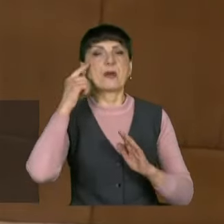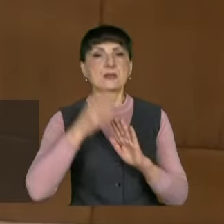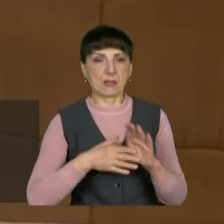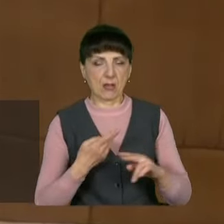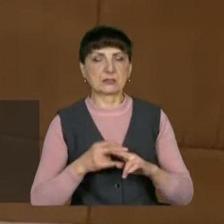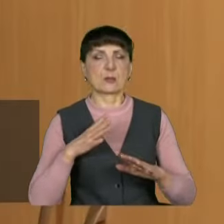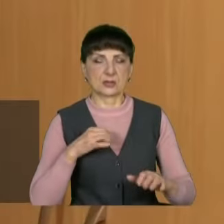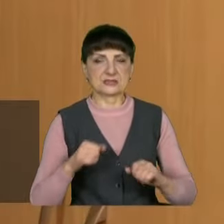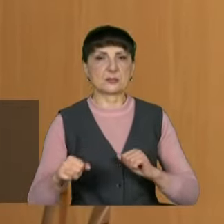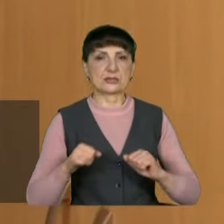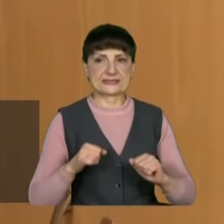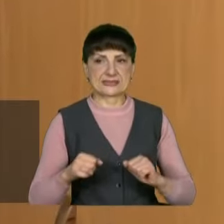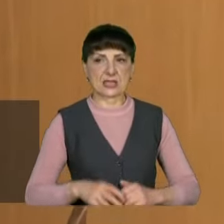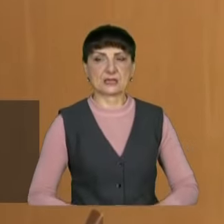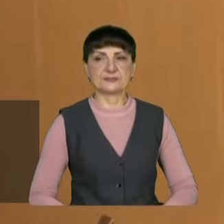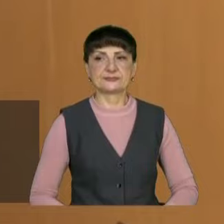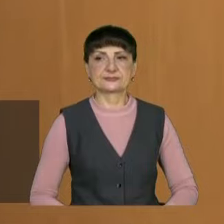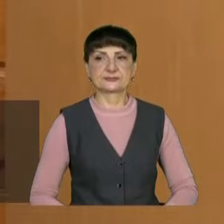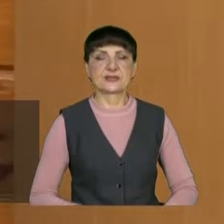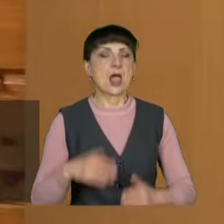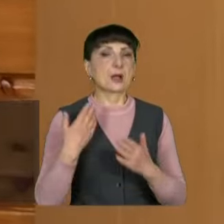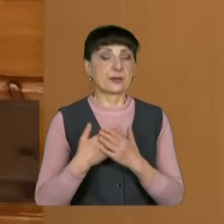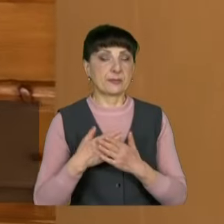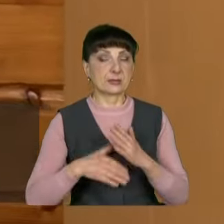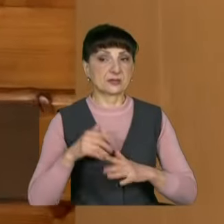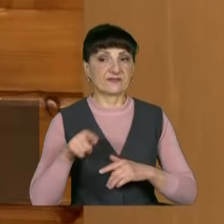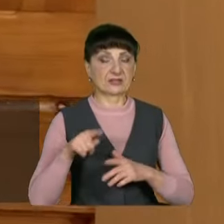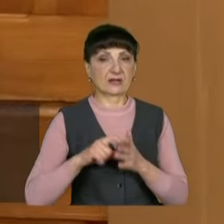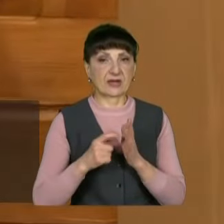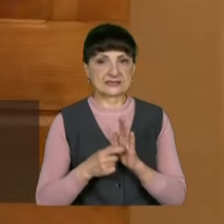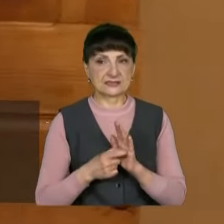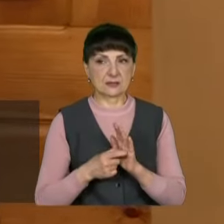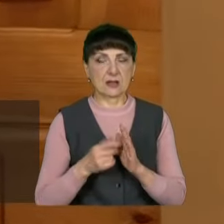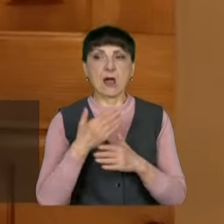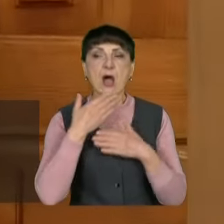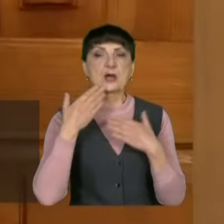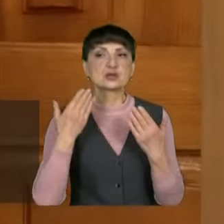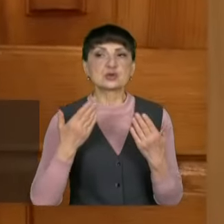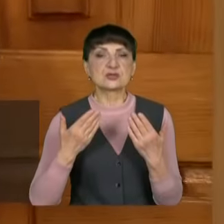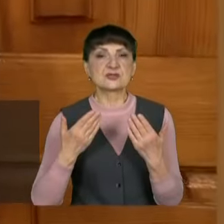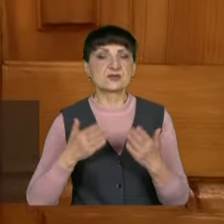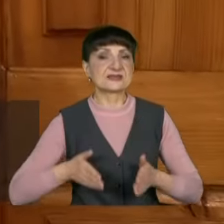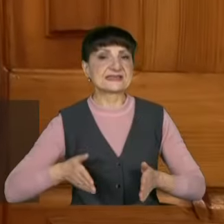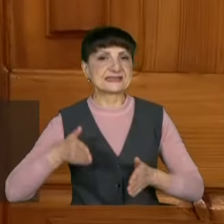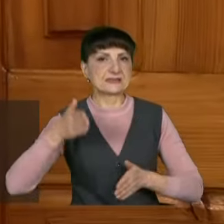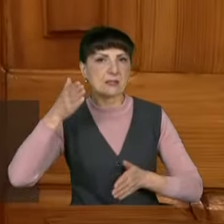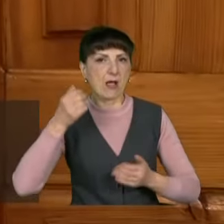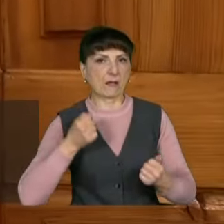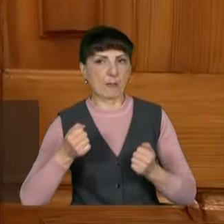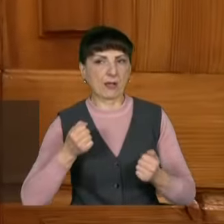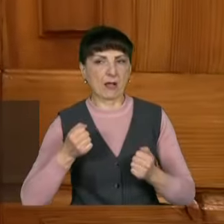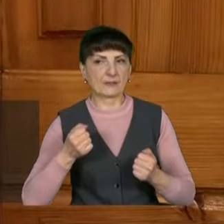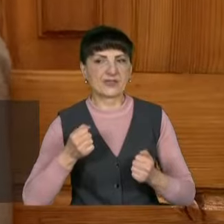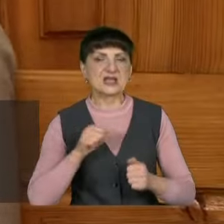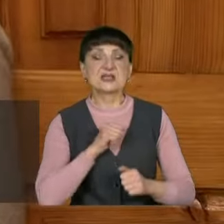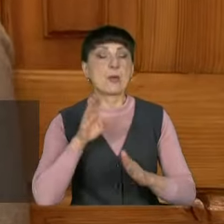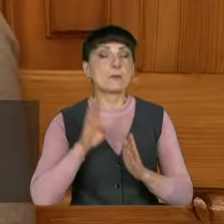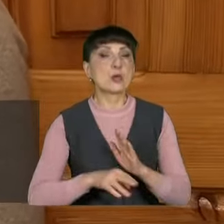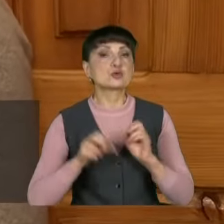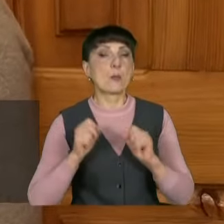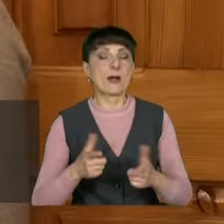было землетрясение. К примеру, по словам специалистов, в этой квартире отсутствуют несущие стены. Самым безопасным